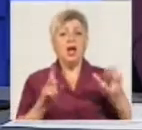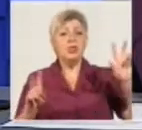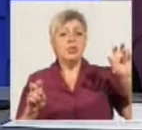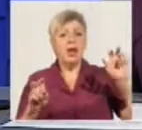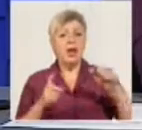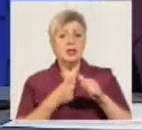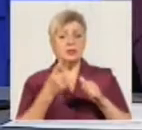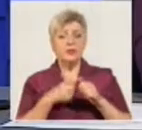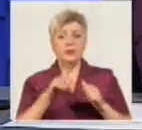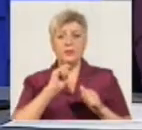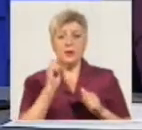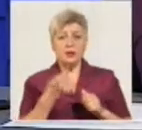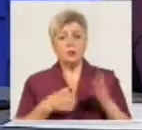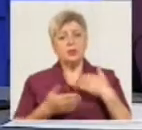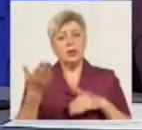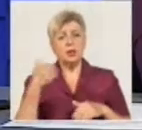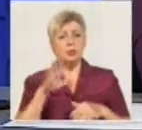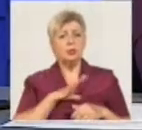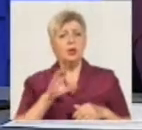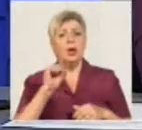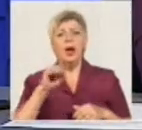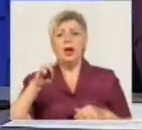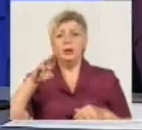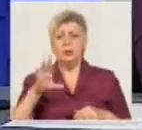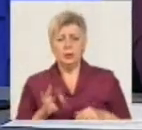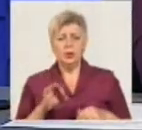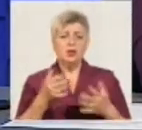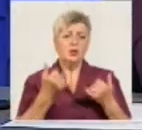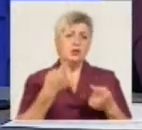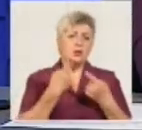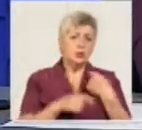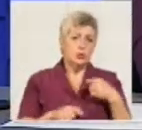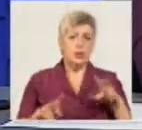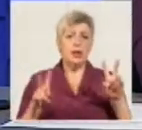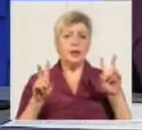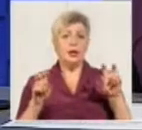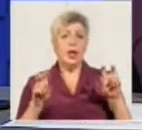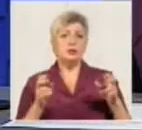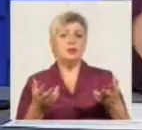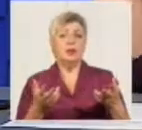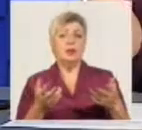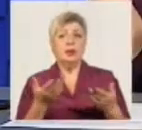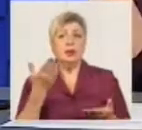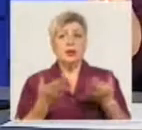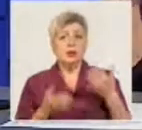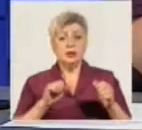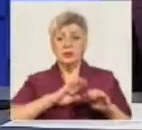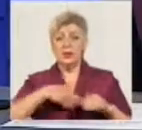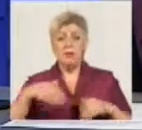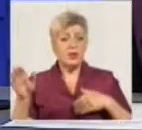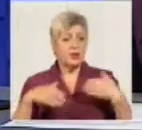називалась антитерористична операція, тепер ми знаємо, вона має другу назву, але якщо відкинути